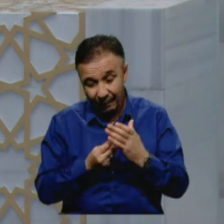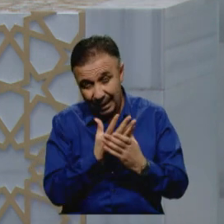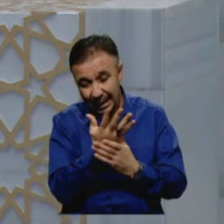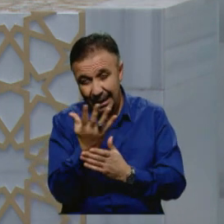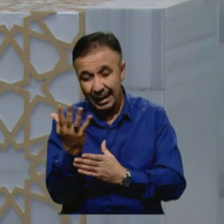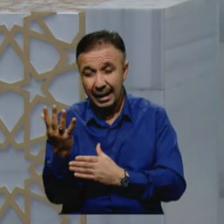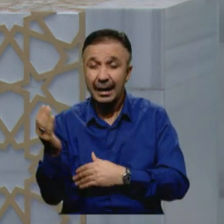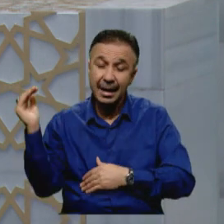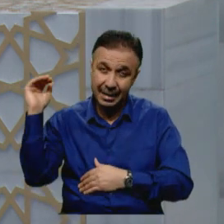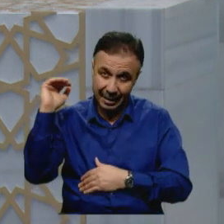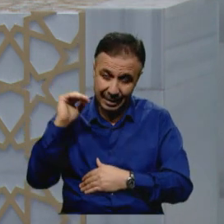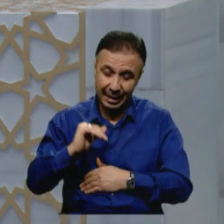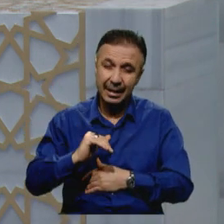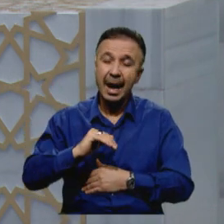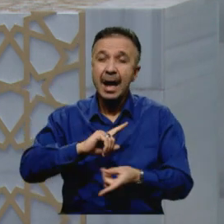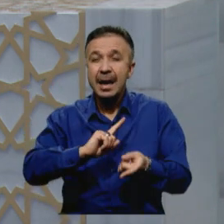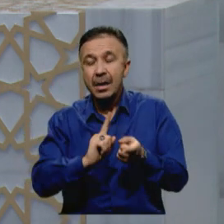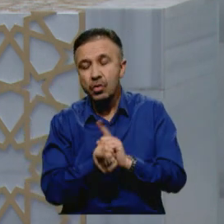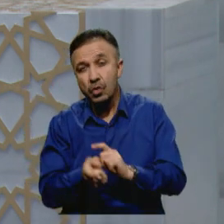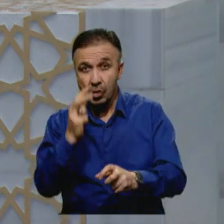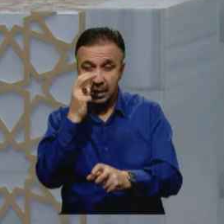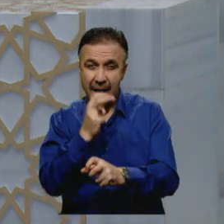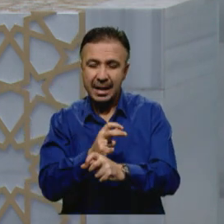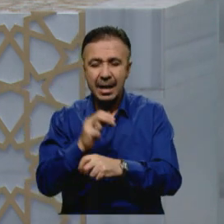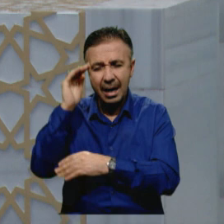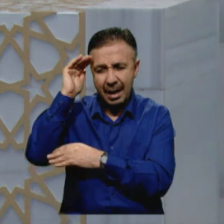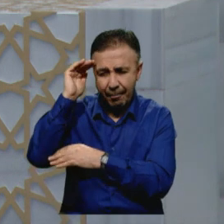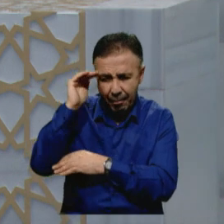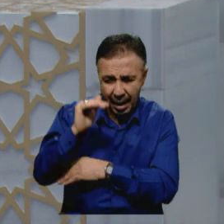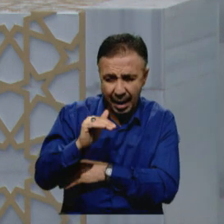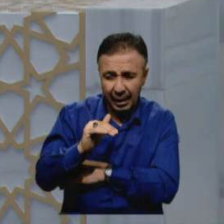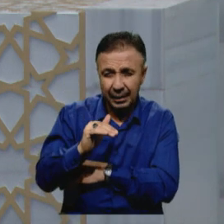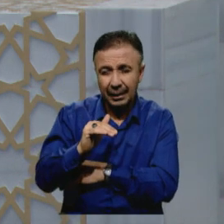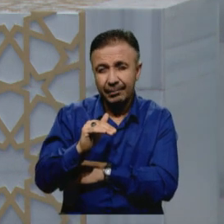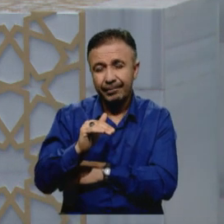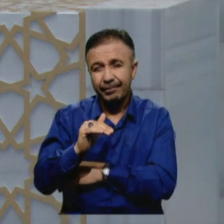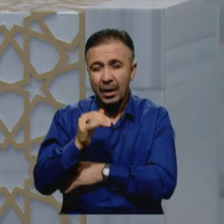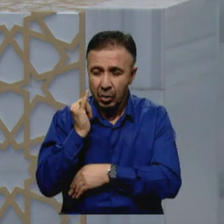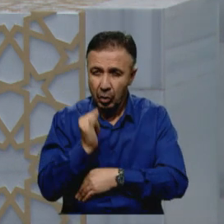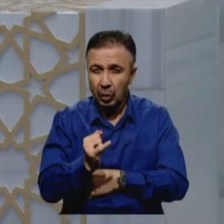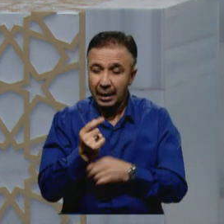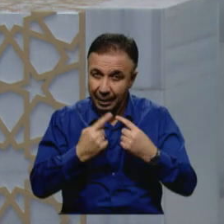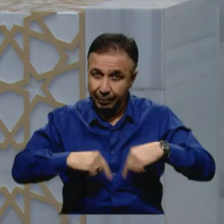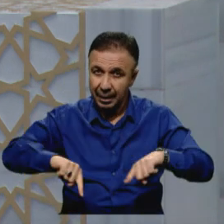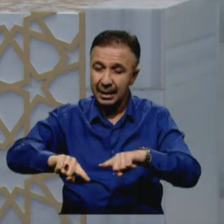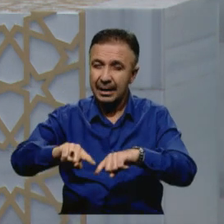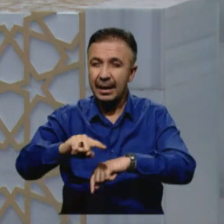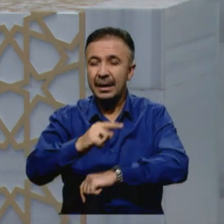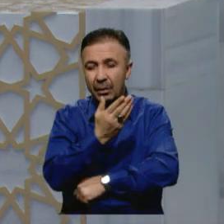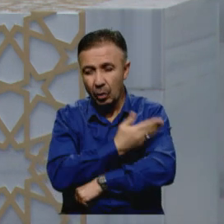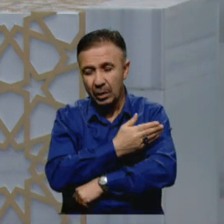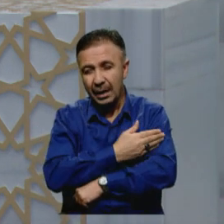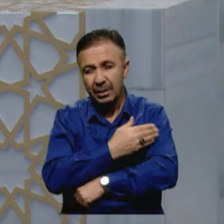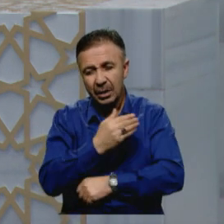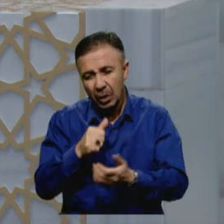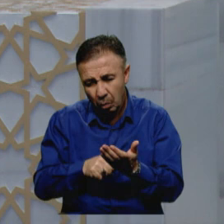varlıklardan gelecek her türlü tehlikelerden, belalardan, musibetlerden, Bizleri, ülkemizi, bütün insanlığı muhafaza